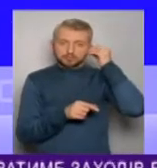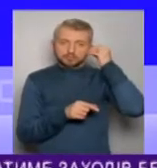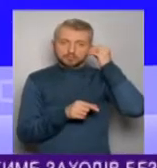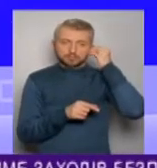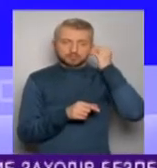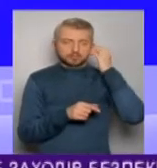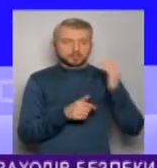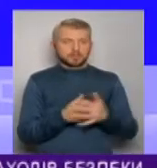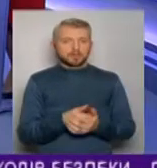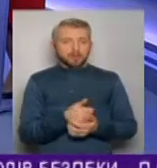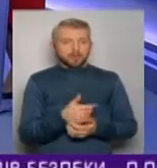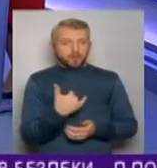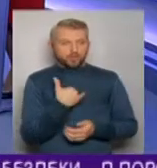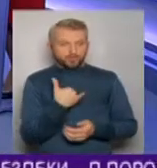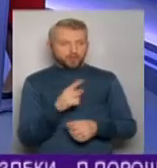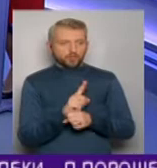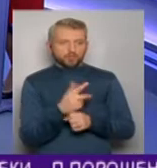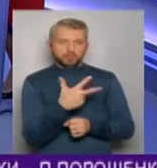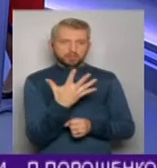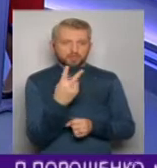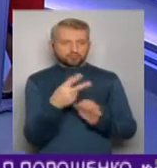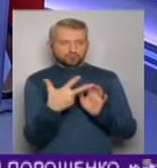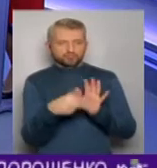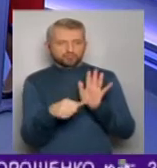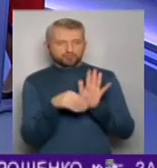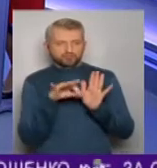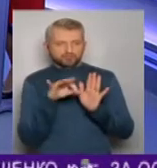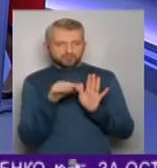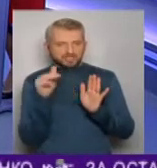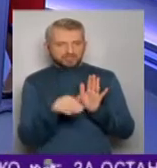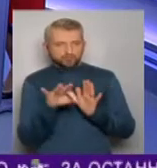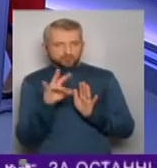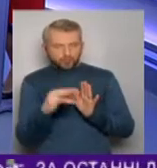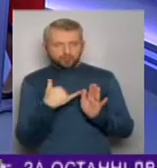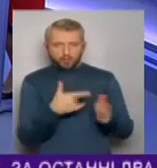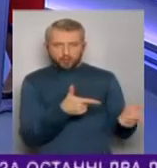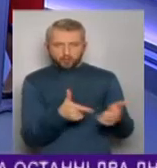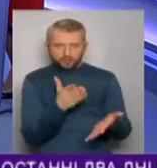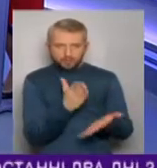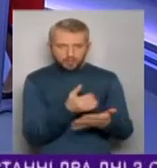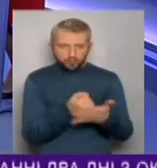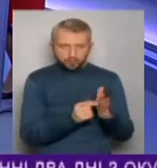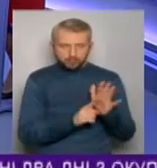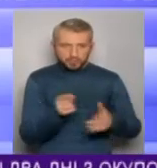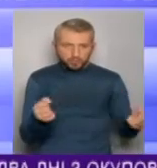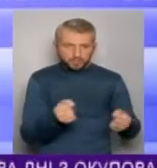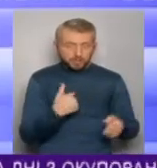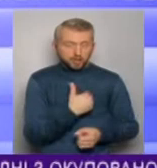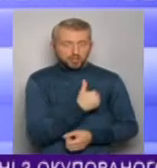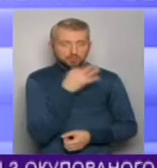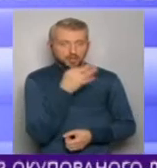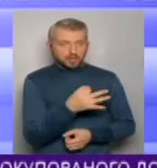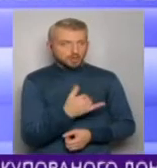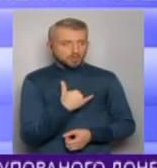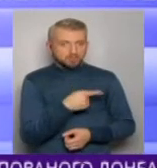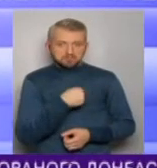порядка 35-36 тисяч тонн, ми їх завантажили до початку зими. Але я хотів би сказати, що ми немало